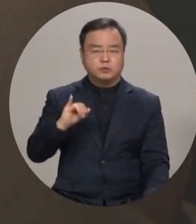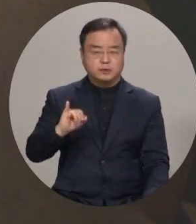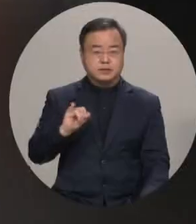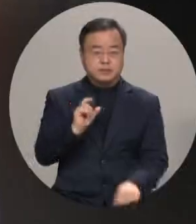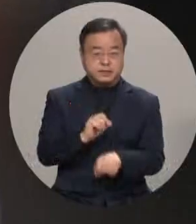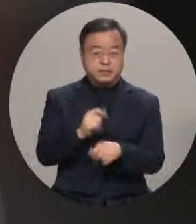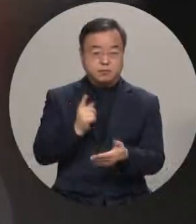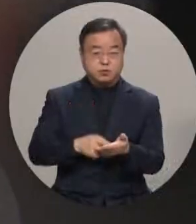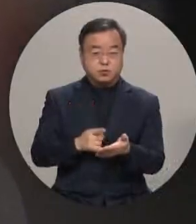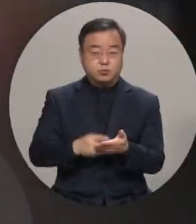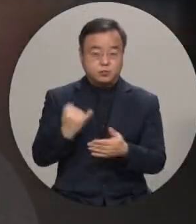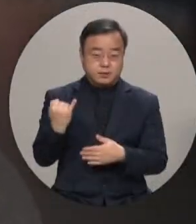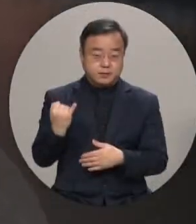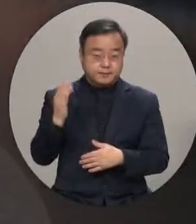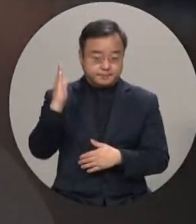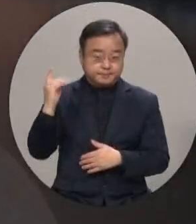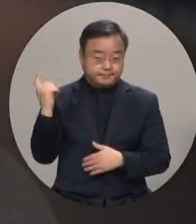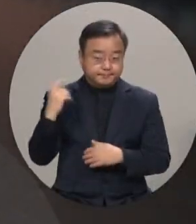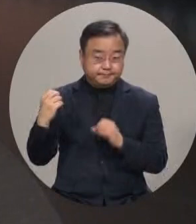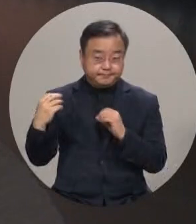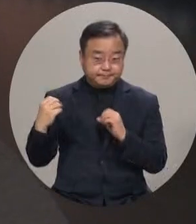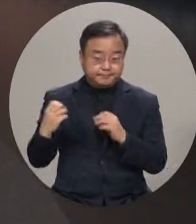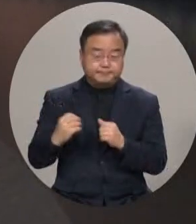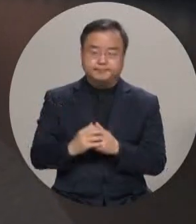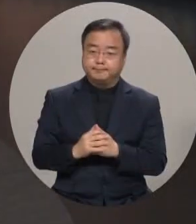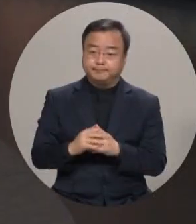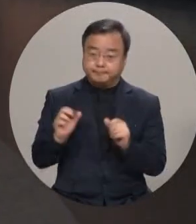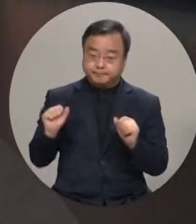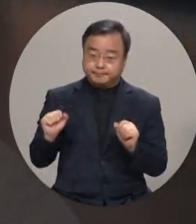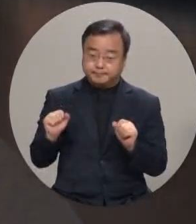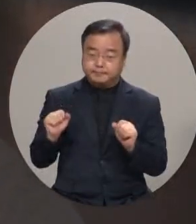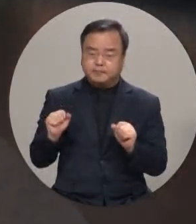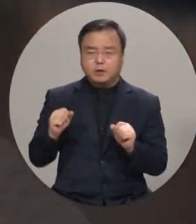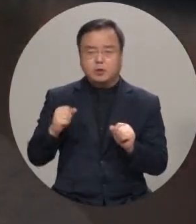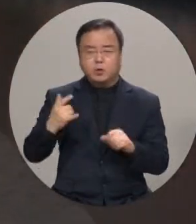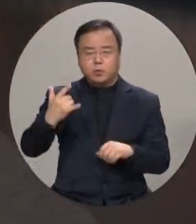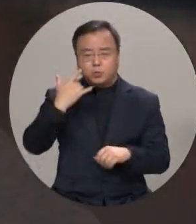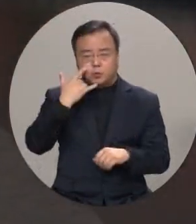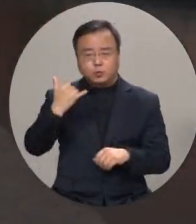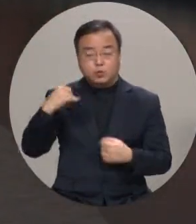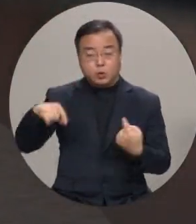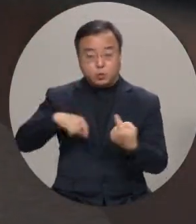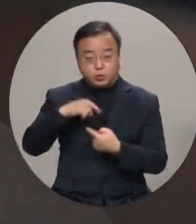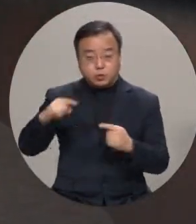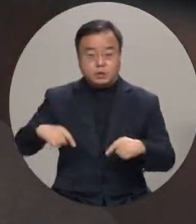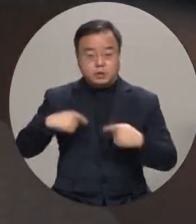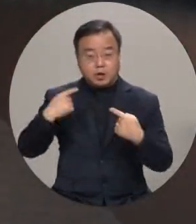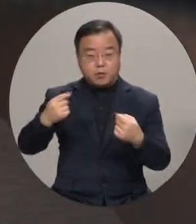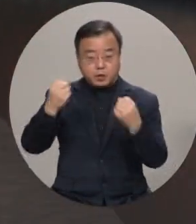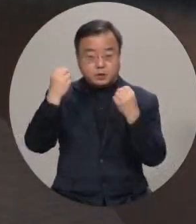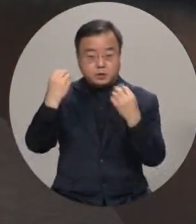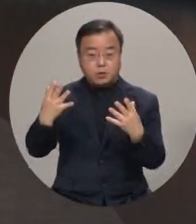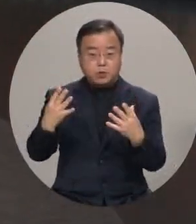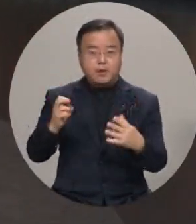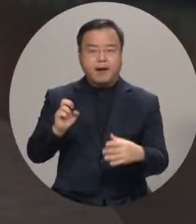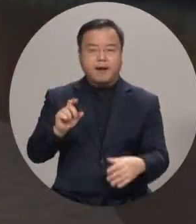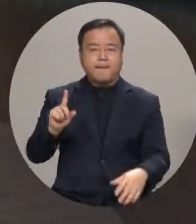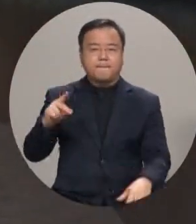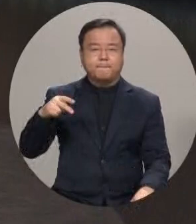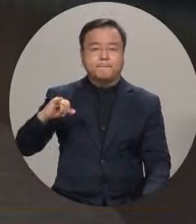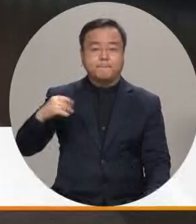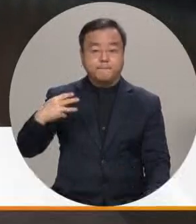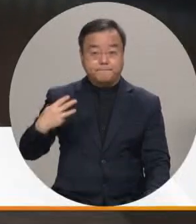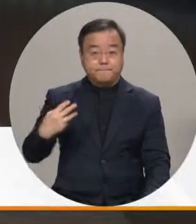님 어서 오세요 반갑습니다 예 학부모들이 운영에 참여한다는 것도 새롭고이 마실도 요즘은 찾아보기 힘든